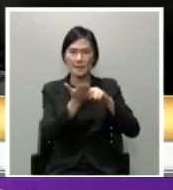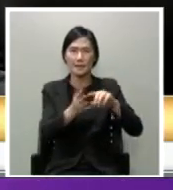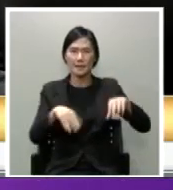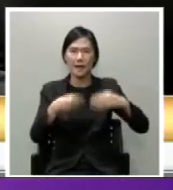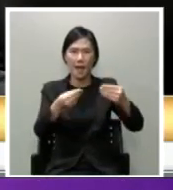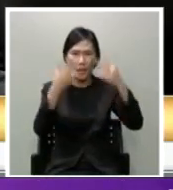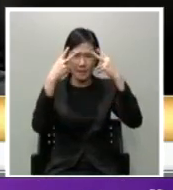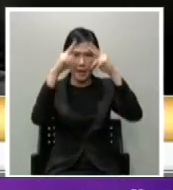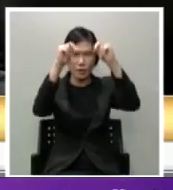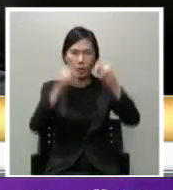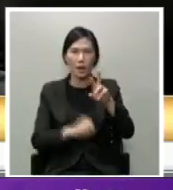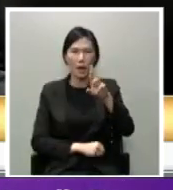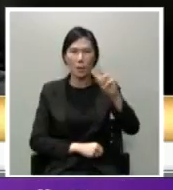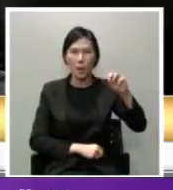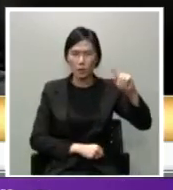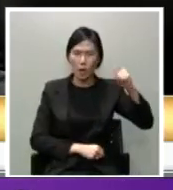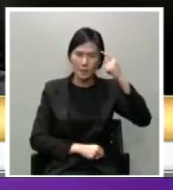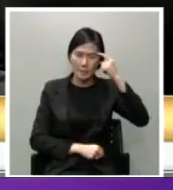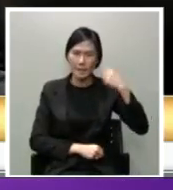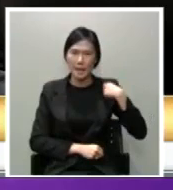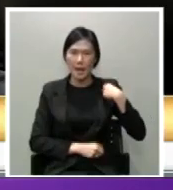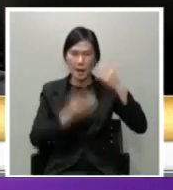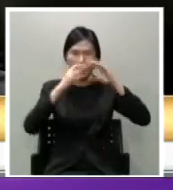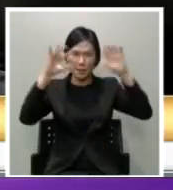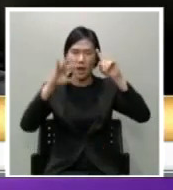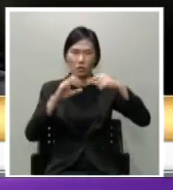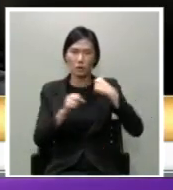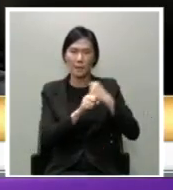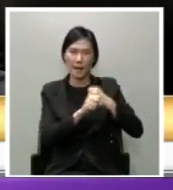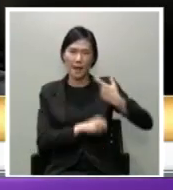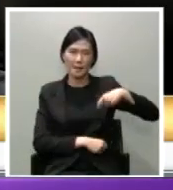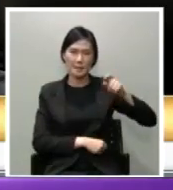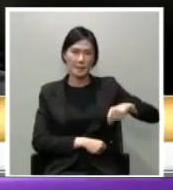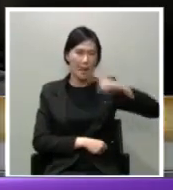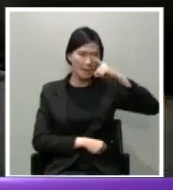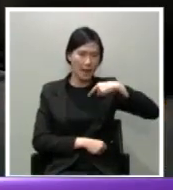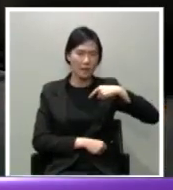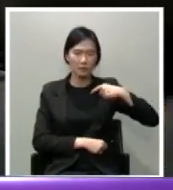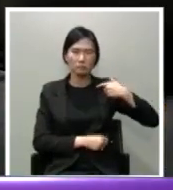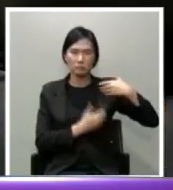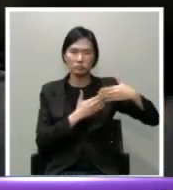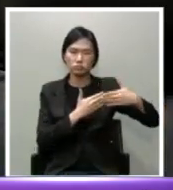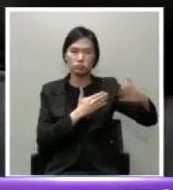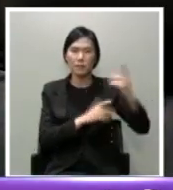นตรีไปว่ารัฐบาลควรจะดำเนินคดีในศาลไทยต่อไปตามปกติ